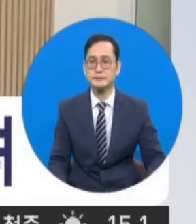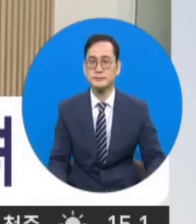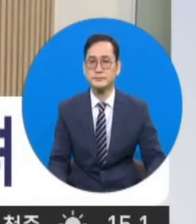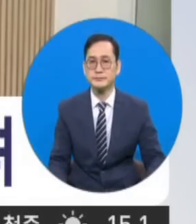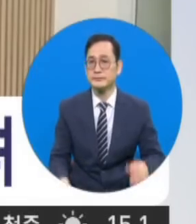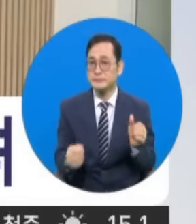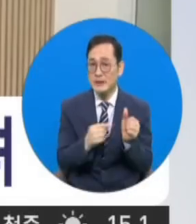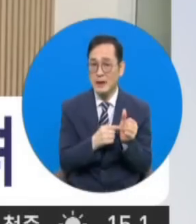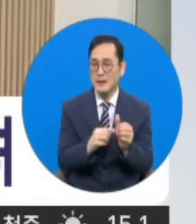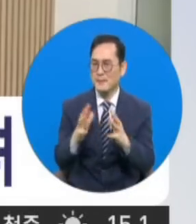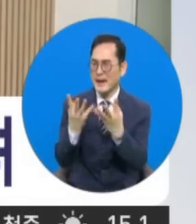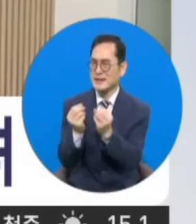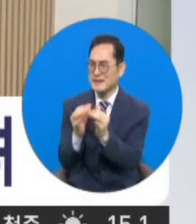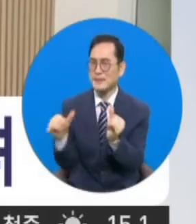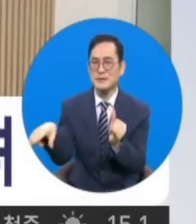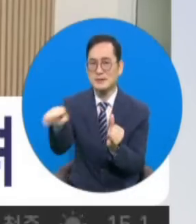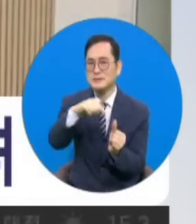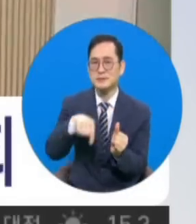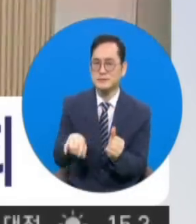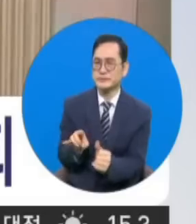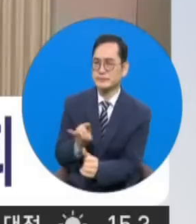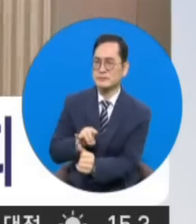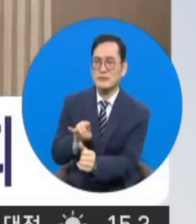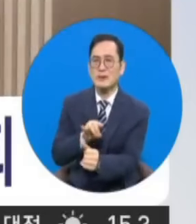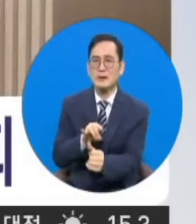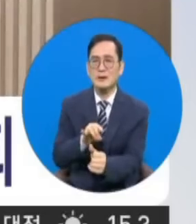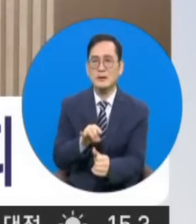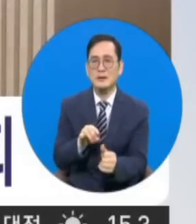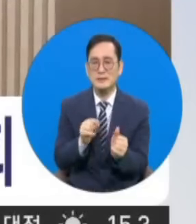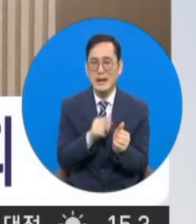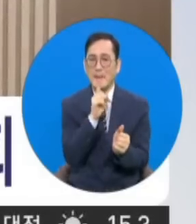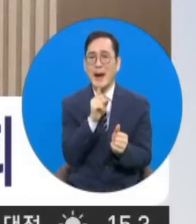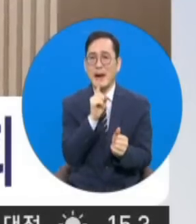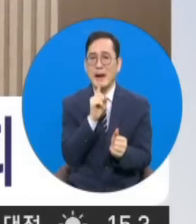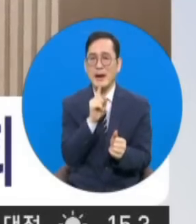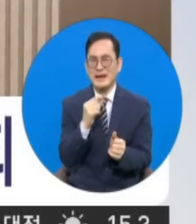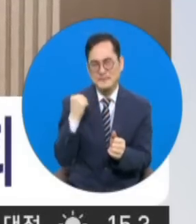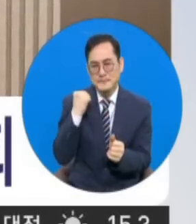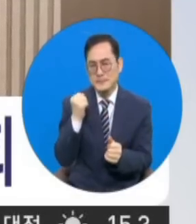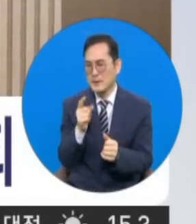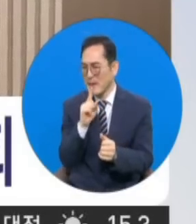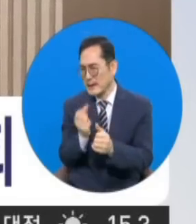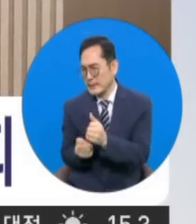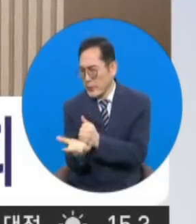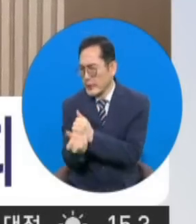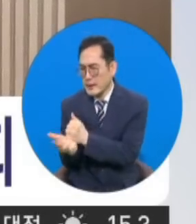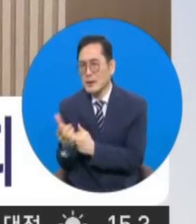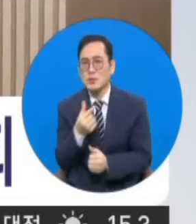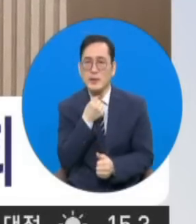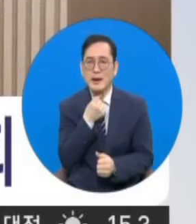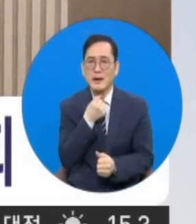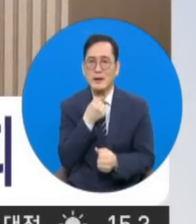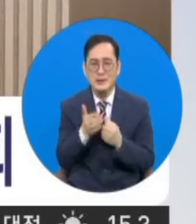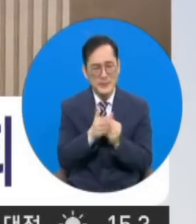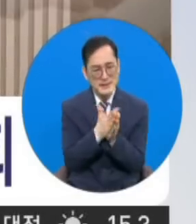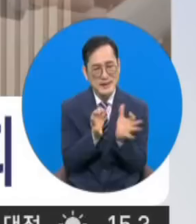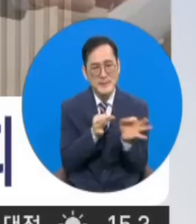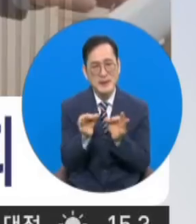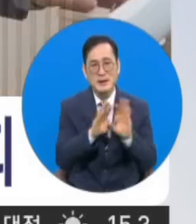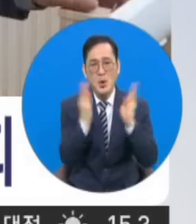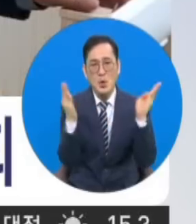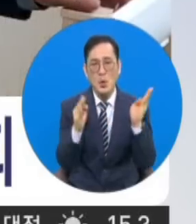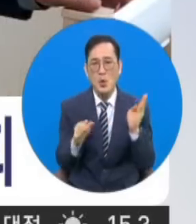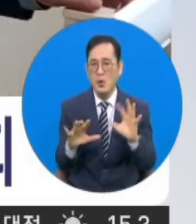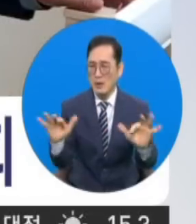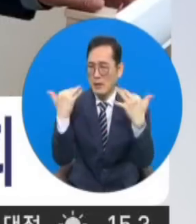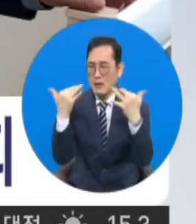마치 국민 여론을 이끌어 가는데 한 축을 계속 이어갔으면 하는 바램이 있었던 건 아닌지 저는 한번 돌아보셨으면